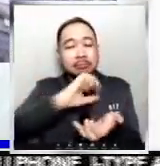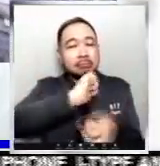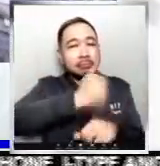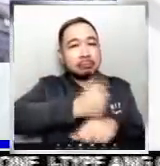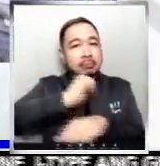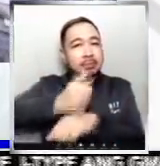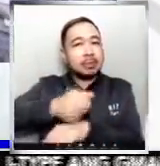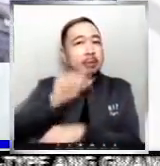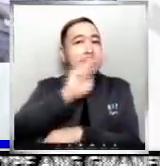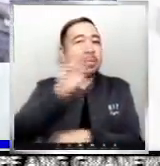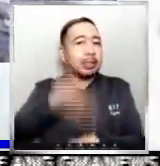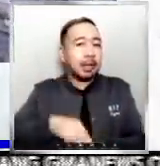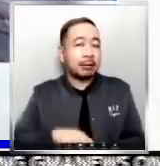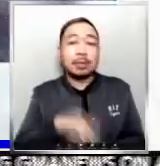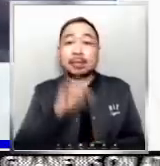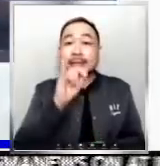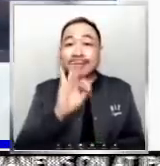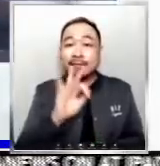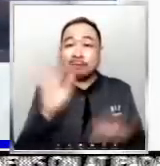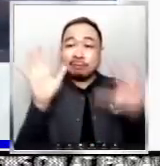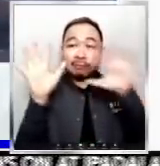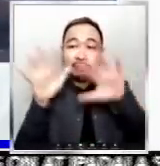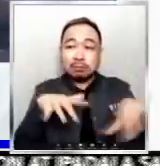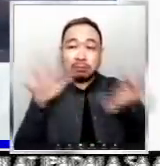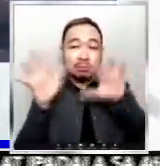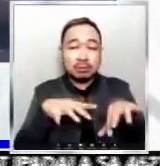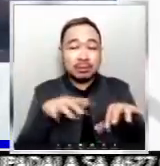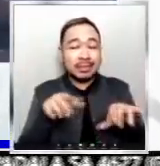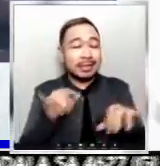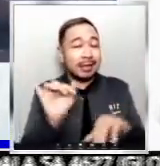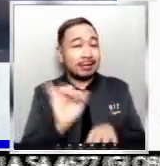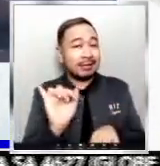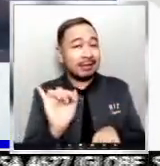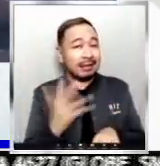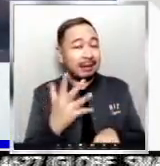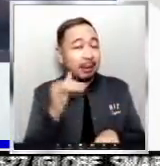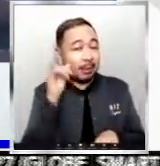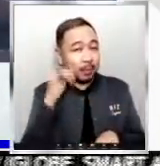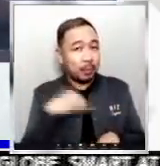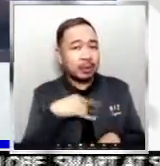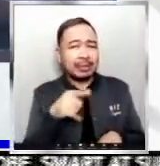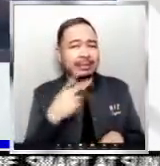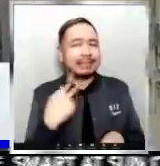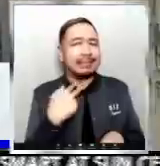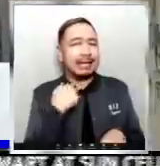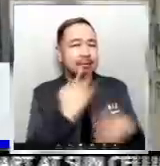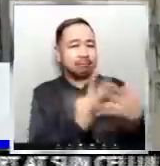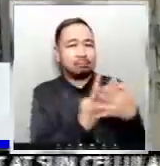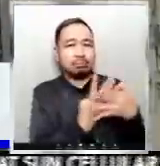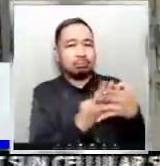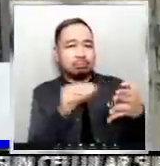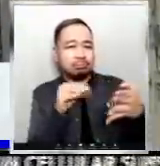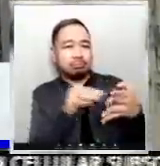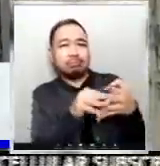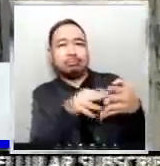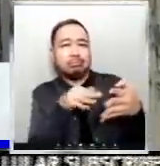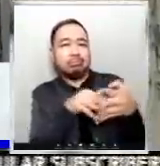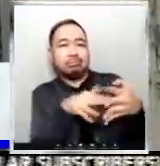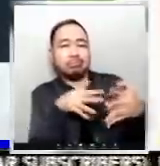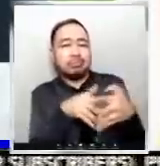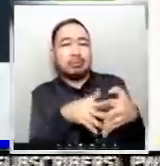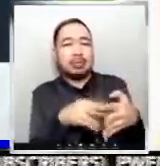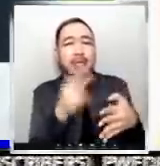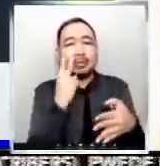katulad kahapon, bumabara yan. Kahapon, naging problema na naman ang napakaraming basura sa Tripa de Galina pumping